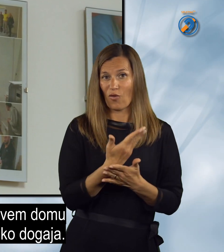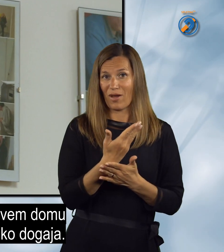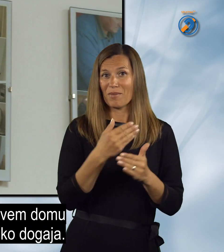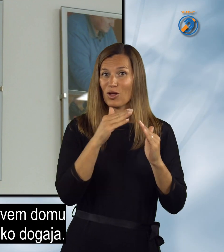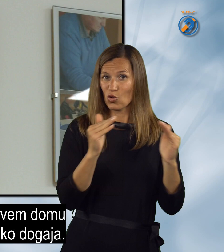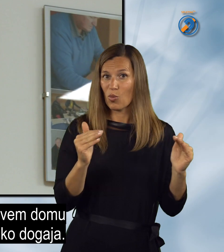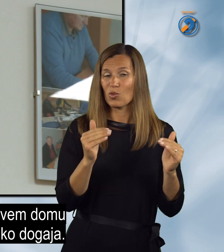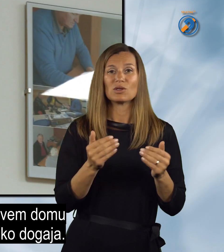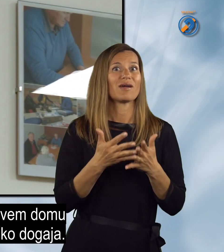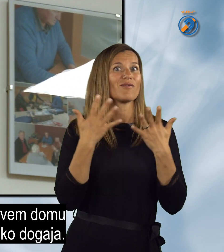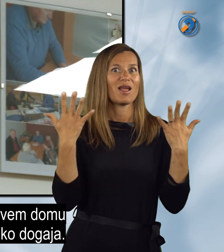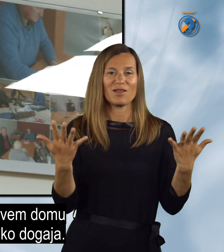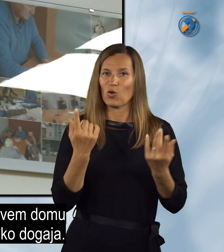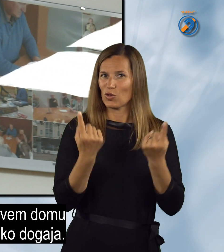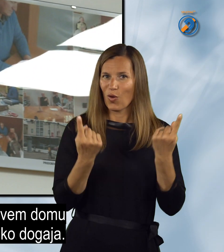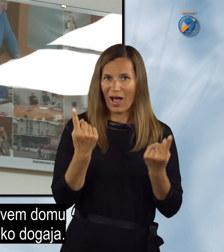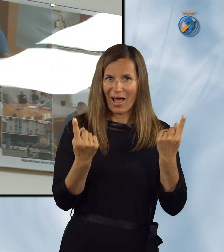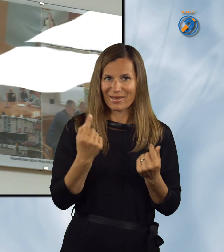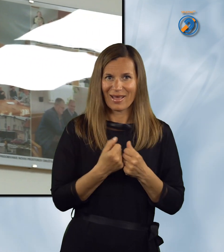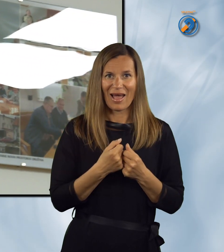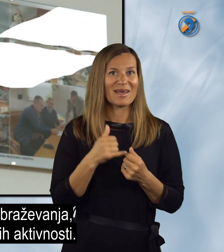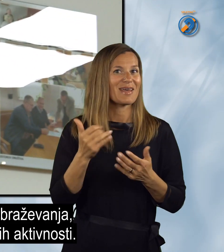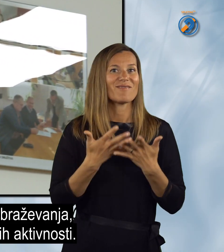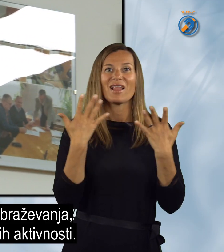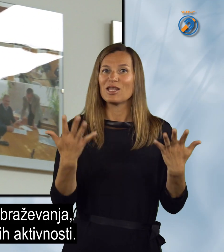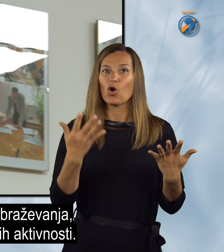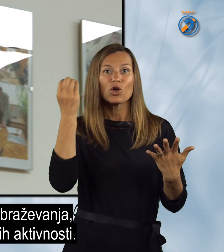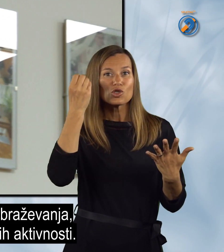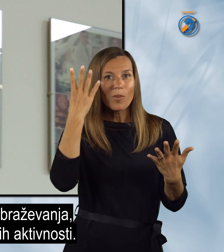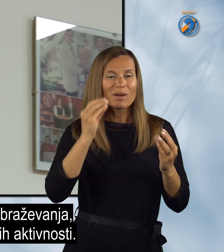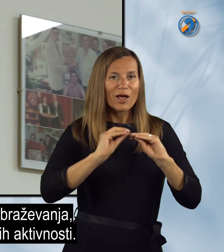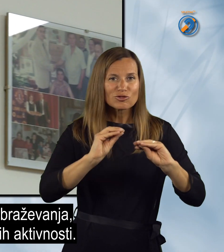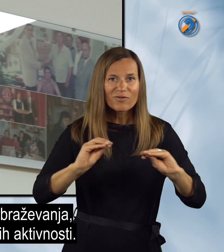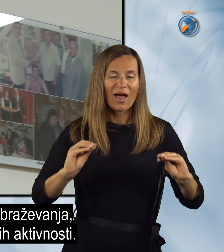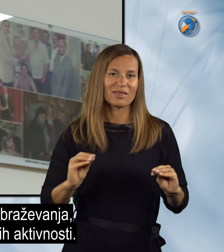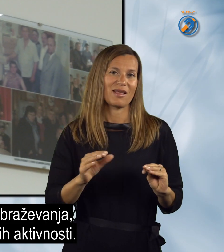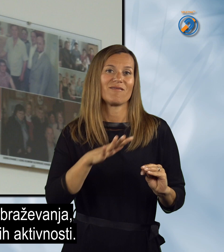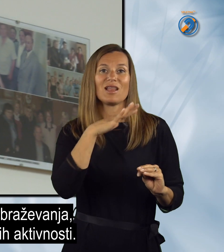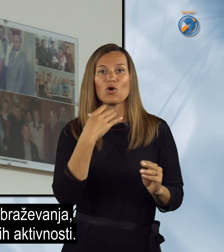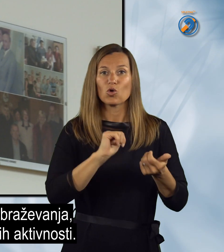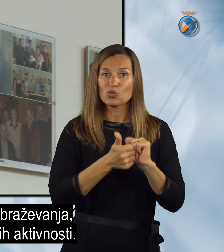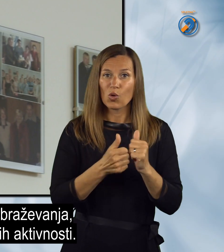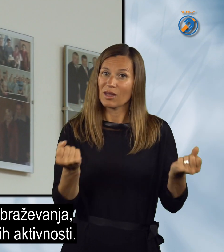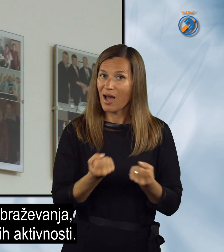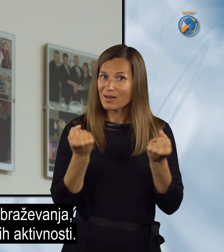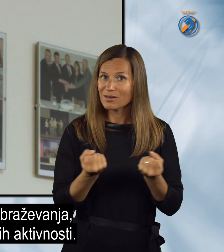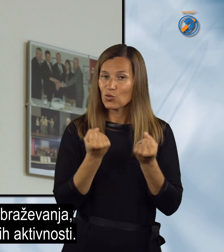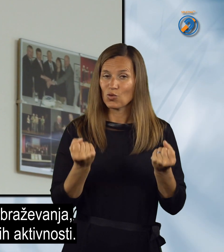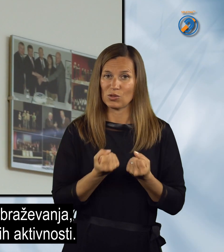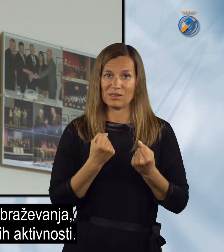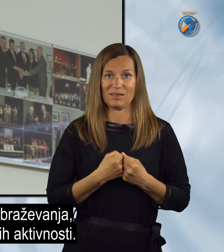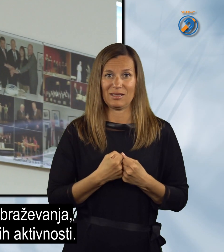novem domu se zelo veliko dogaja. Je veliko izobraževanja, je veliko